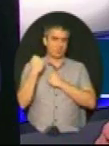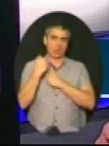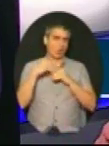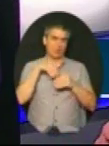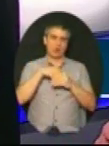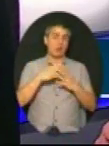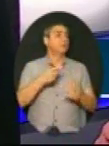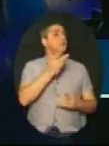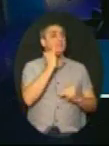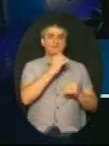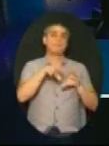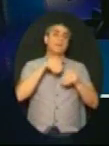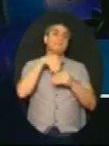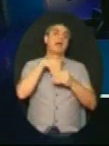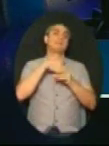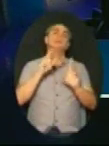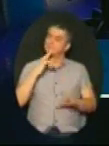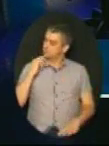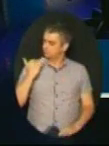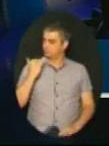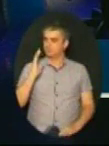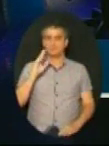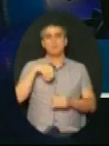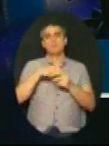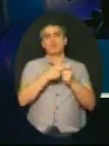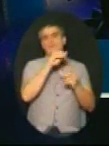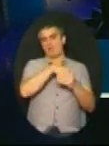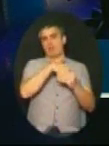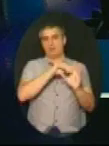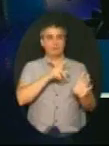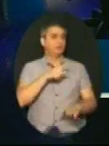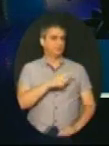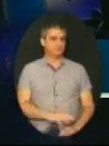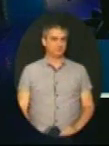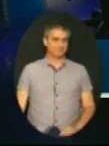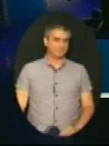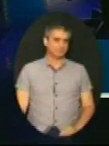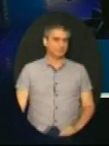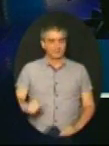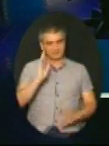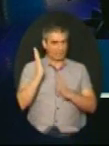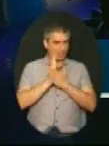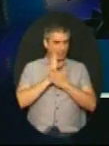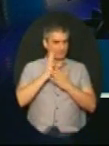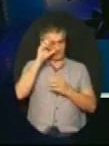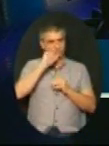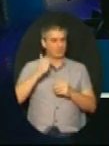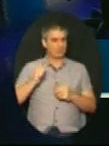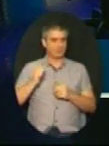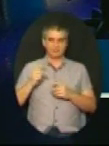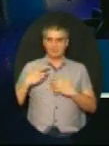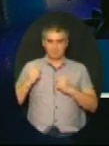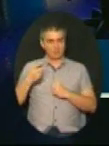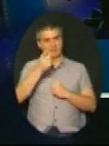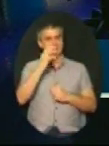תהיה עבודה שלך. יביא להם כל הפריימריז. לא, להפריימריז. בתוך המפלגה. אתה תצטרך להכין את האג'נדה הביטחונית. עלייך נפיל את התיק